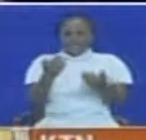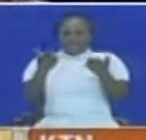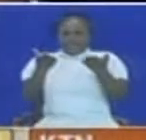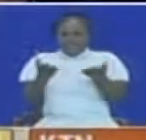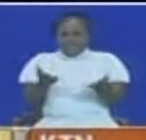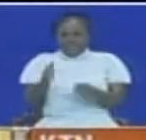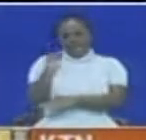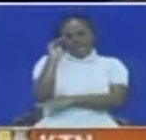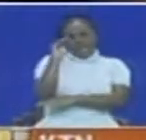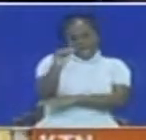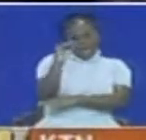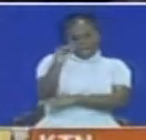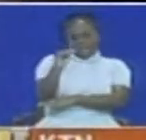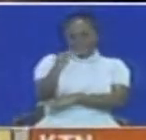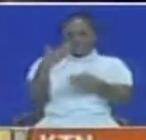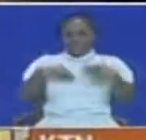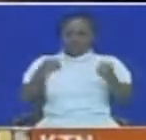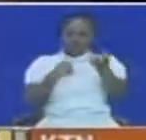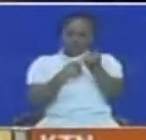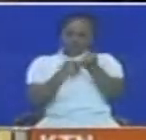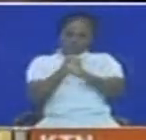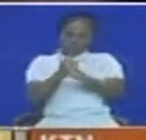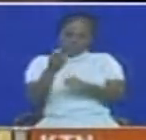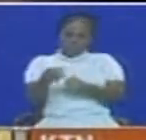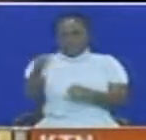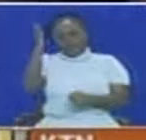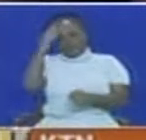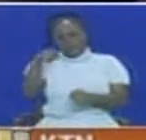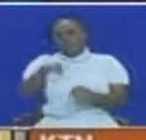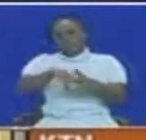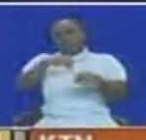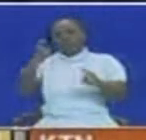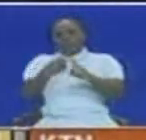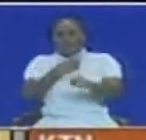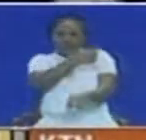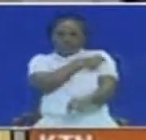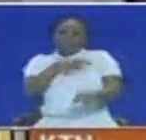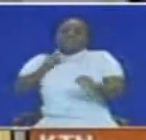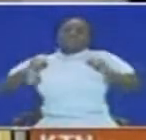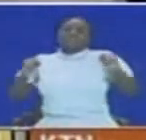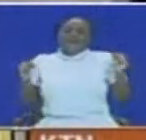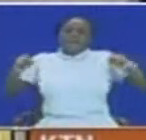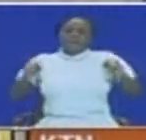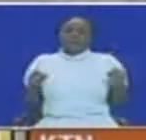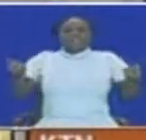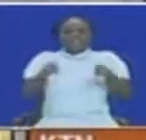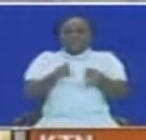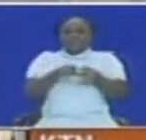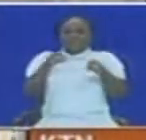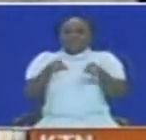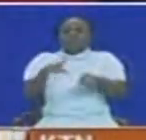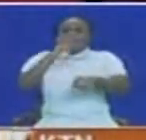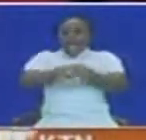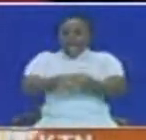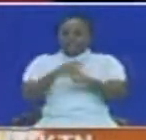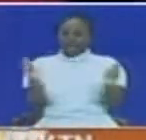yenye naomba tu wenye walifanya hiyo kitu wajulikane ndio aweze kutoka hospitali. Walifurahishwa na tukio hilo nao pia walipania kupata huduma